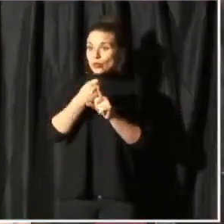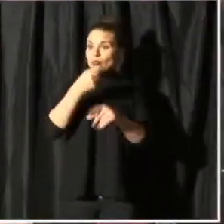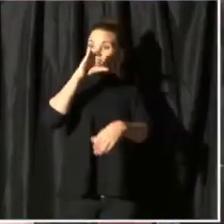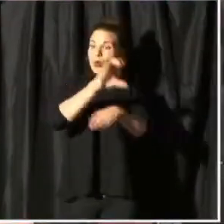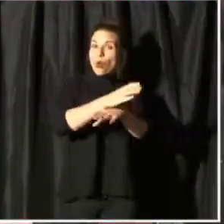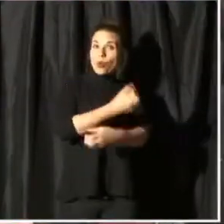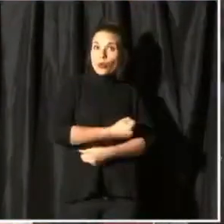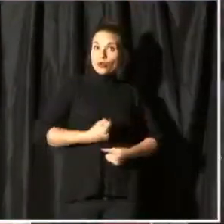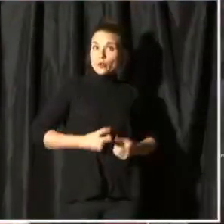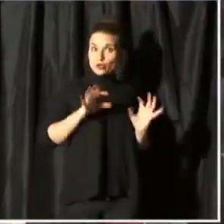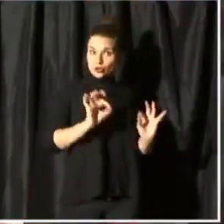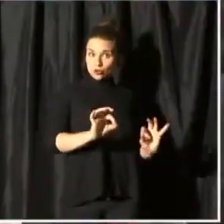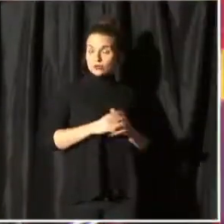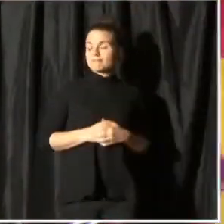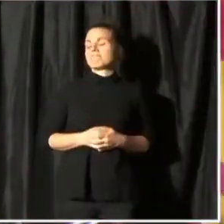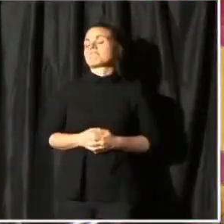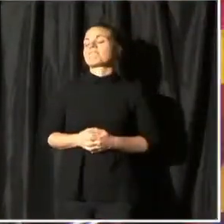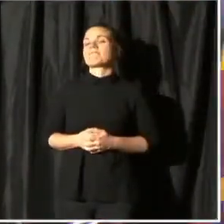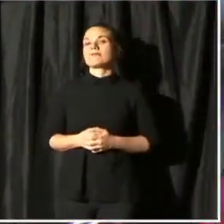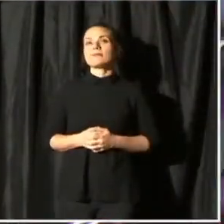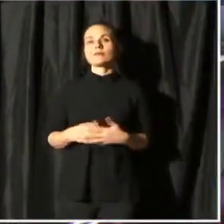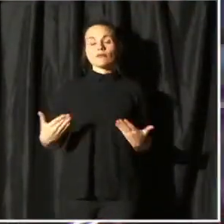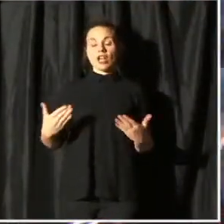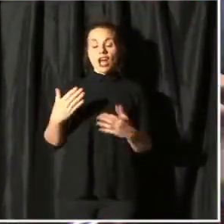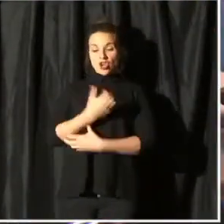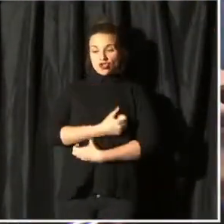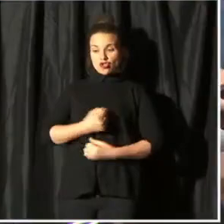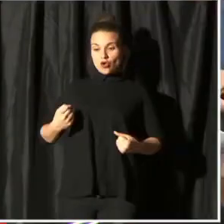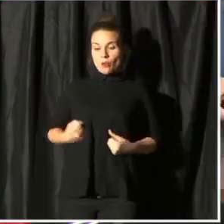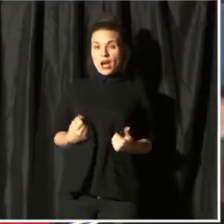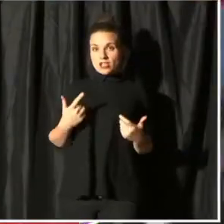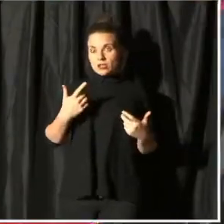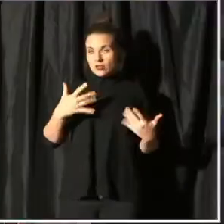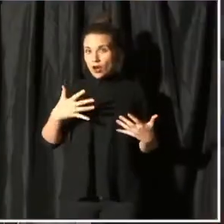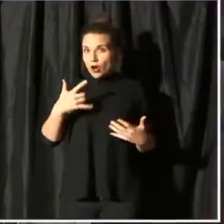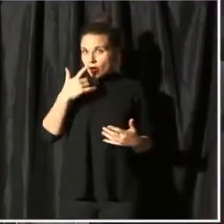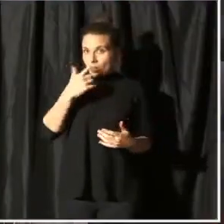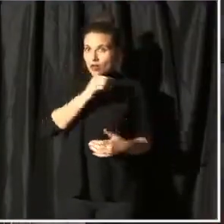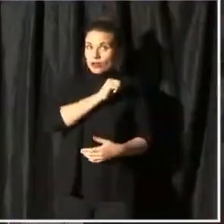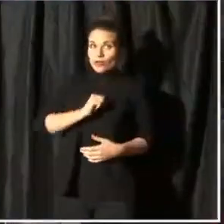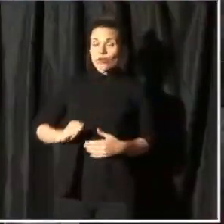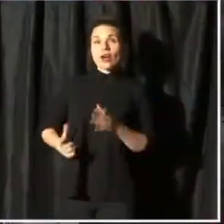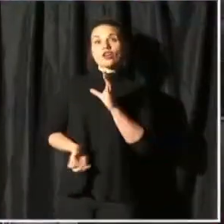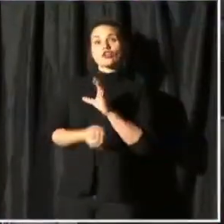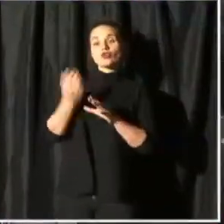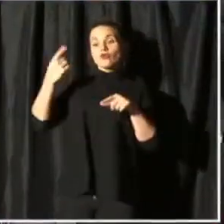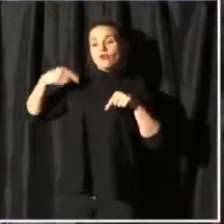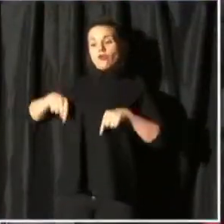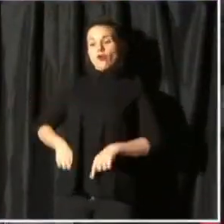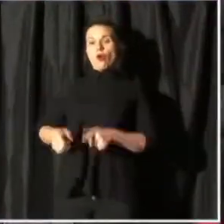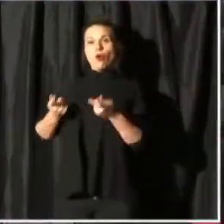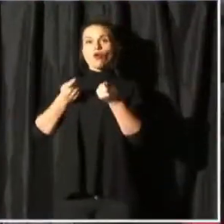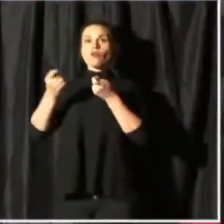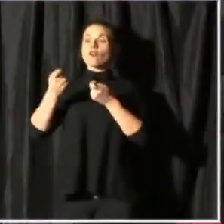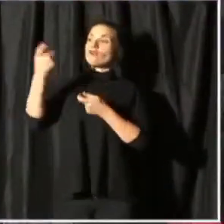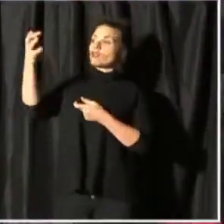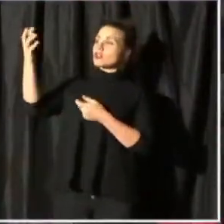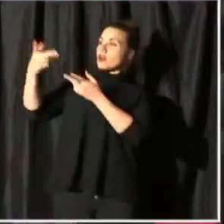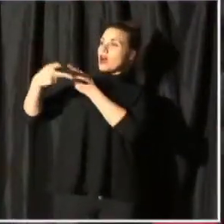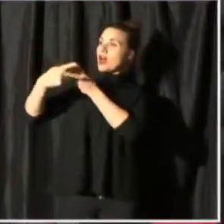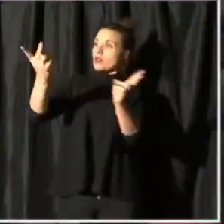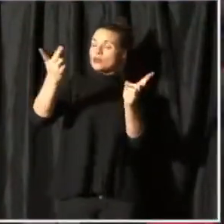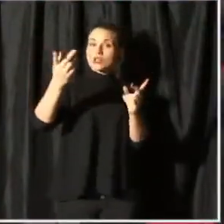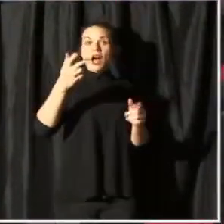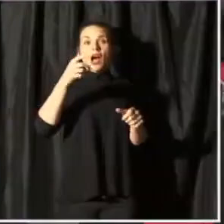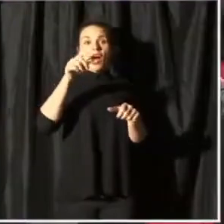le cheval de match est un fléau est quand même bien le nouveau garnements annonce des baisses historiques du monde de nombre des privés d'emploi